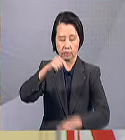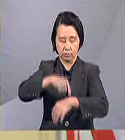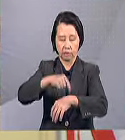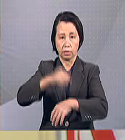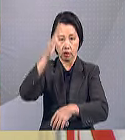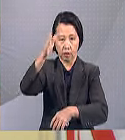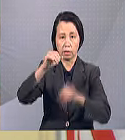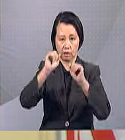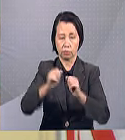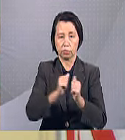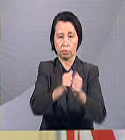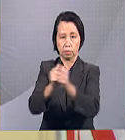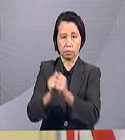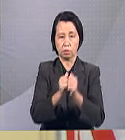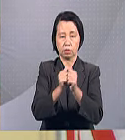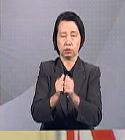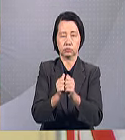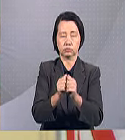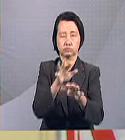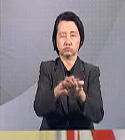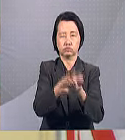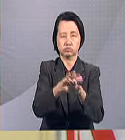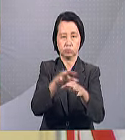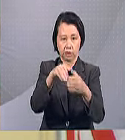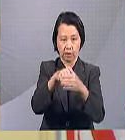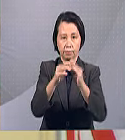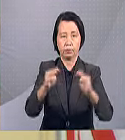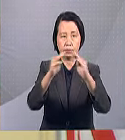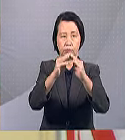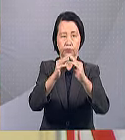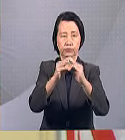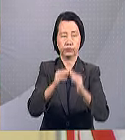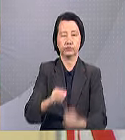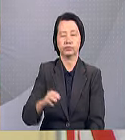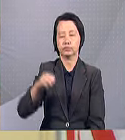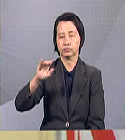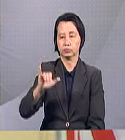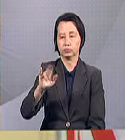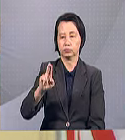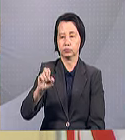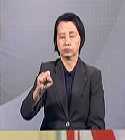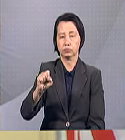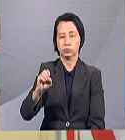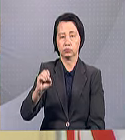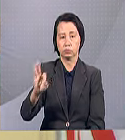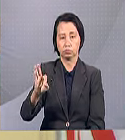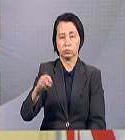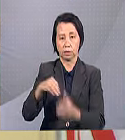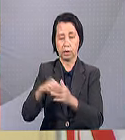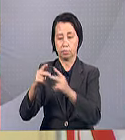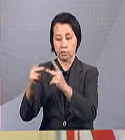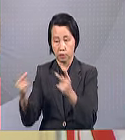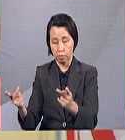kita akan dapat bersama-sama mengimarahkannya. Syekh Yusuf Al-Qaradawi menegaskan dalam